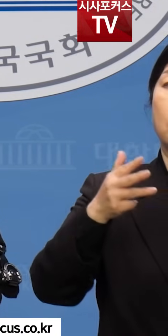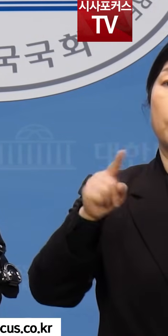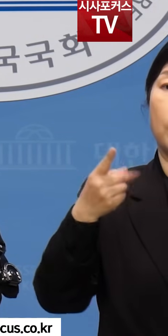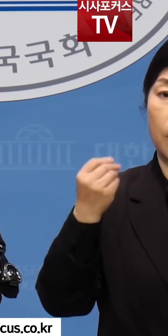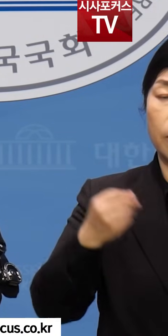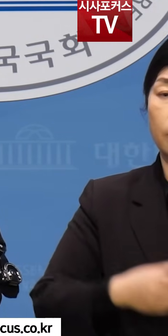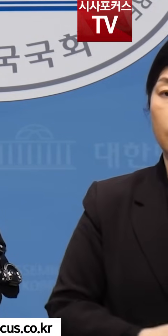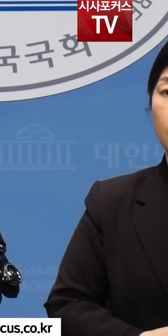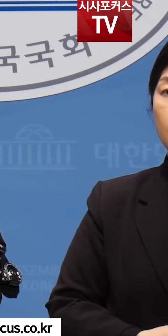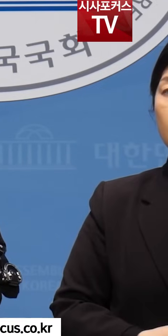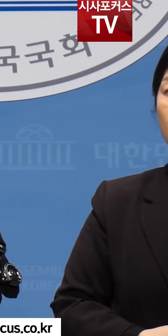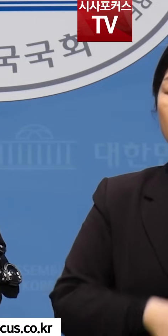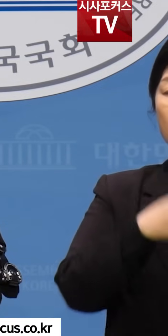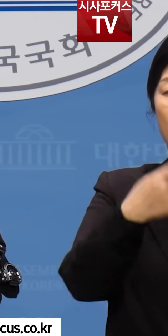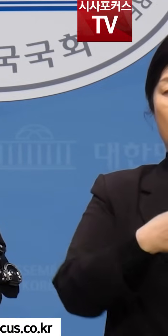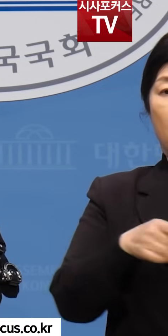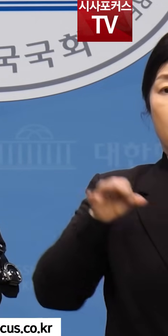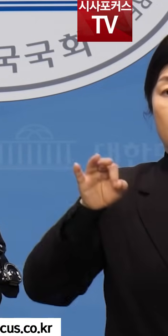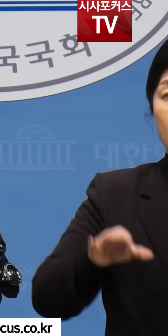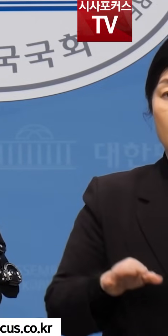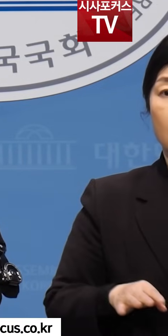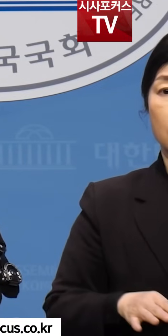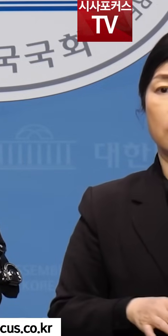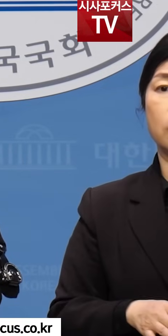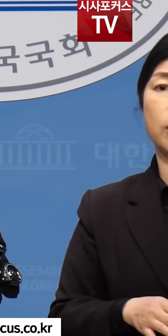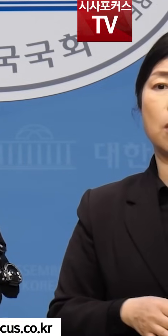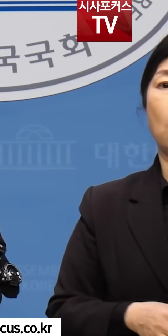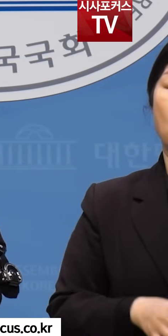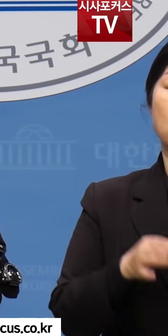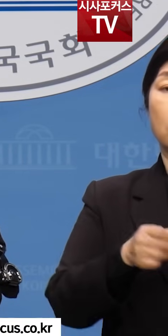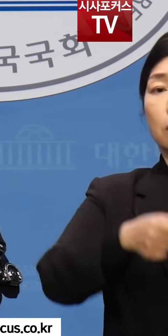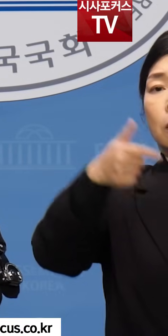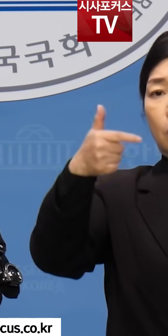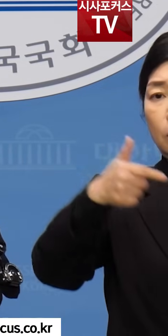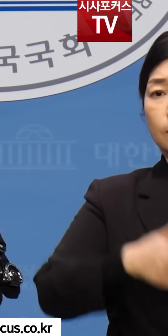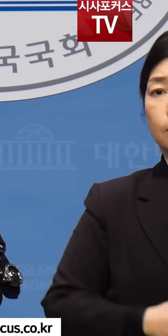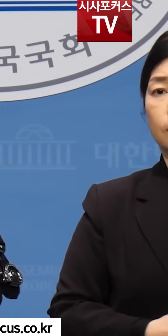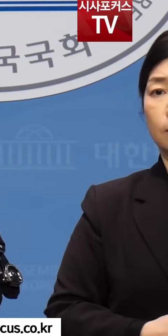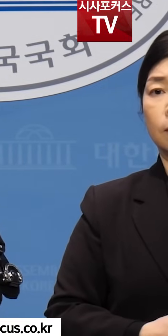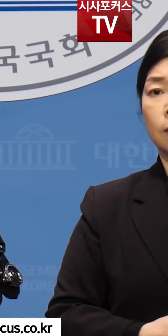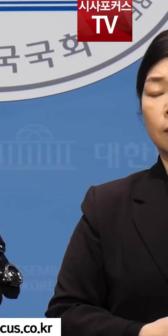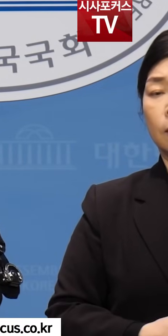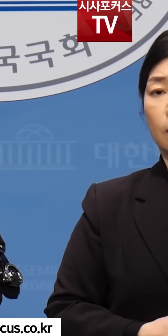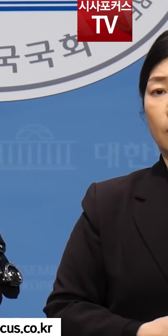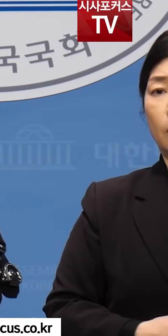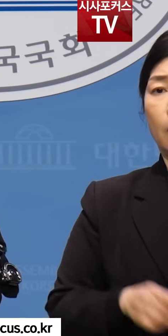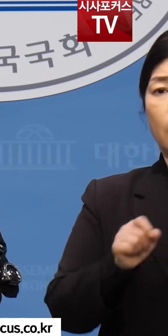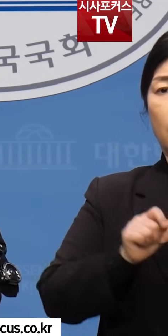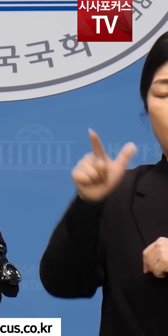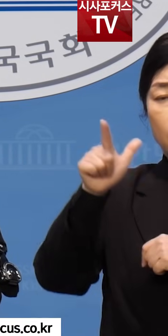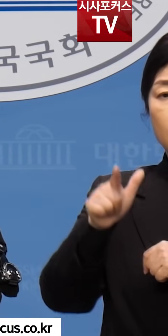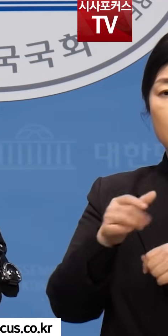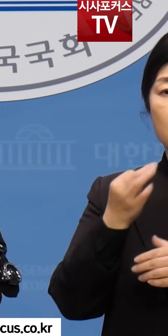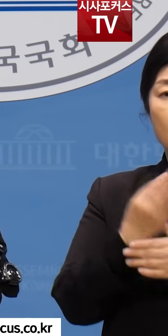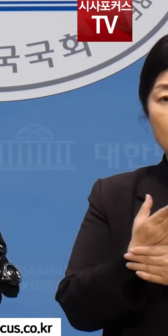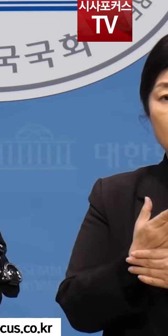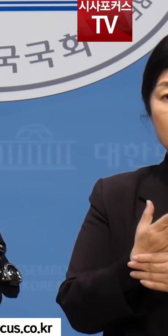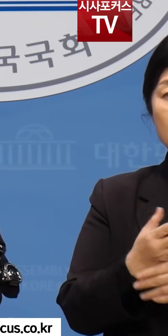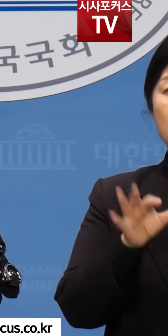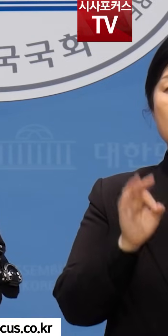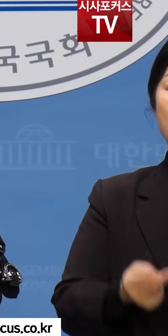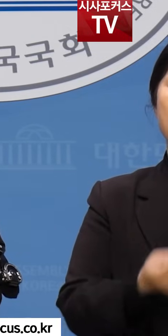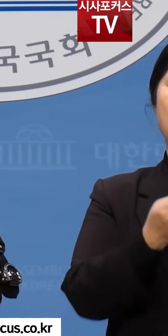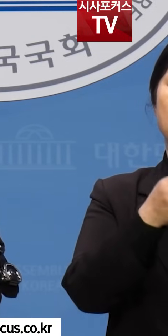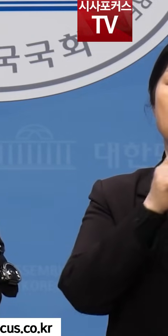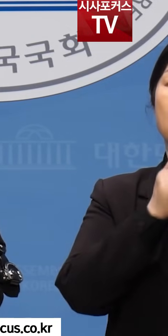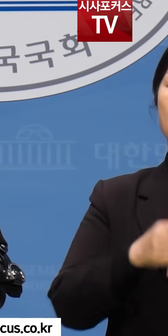원으로 1년 사이에 41억 원 증가했고 늘어난 재산은 대부분 현금성 은행